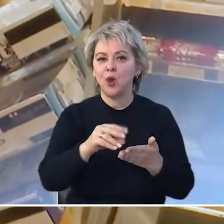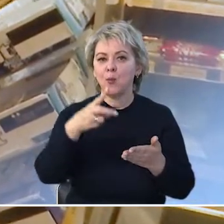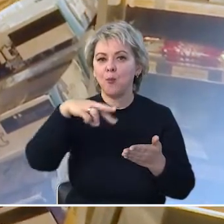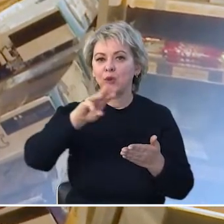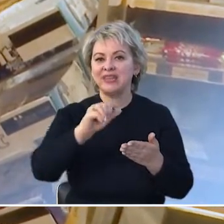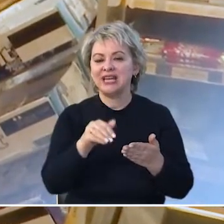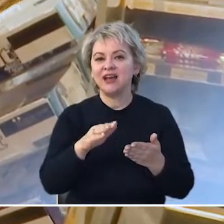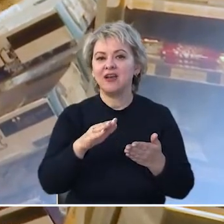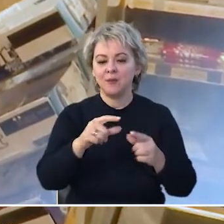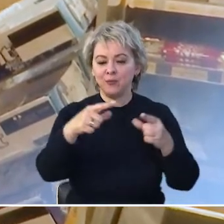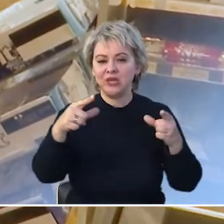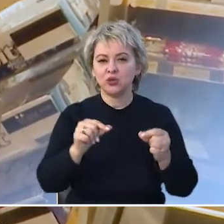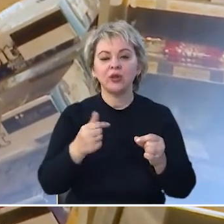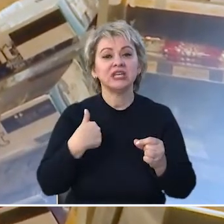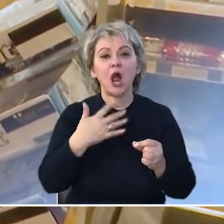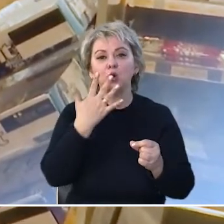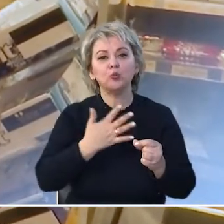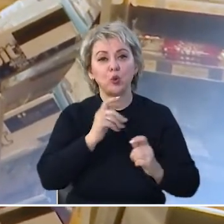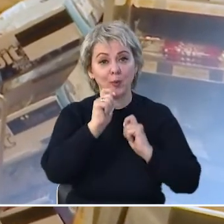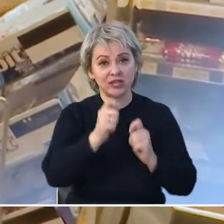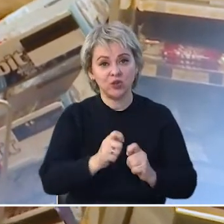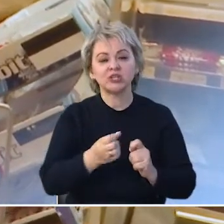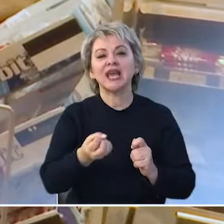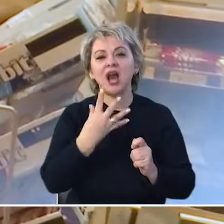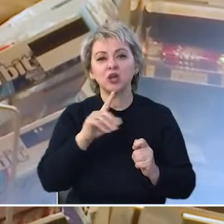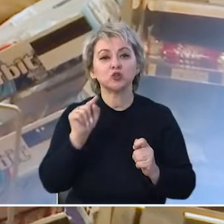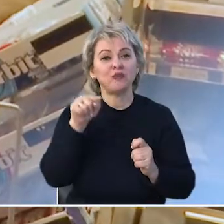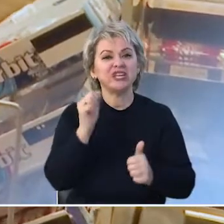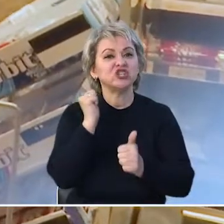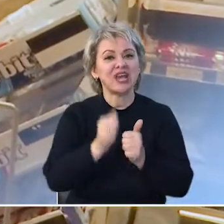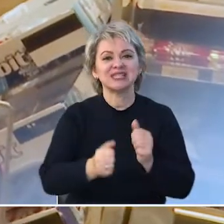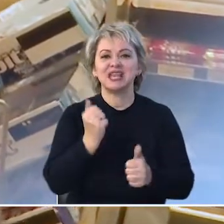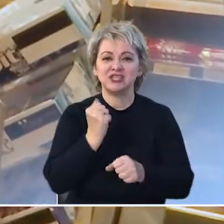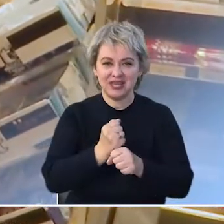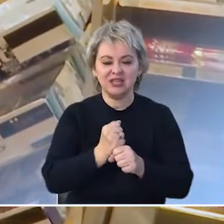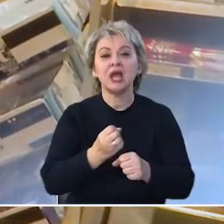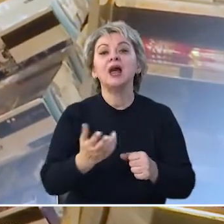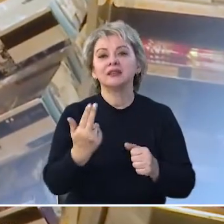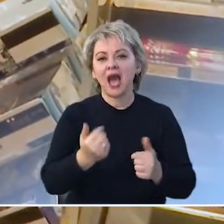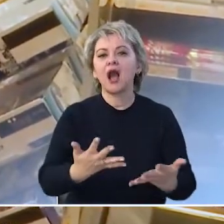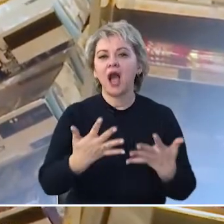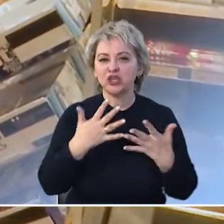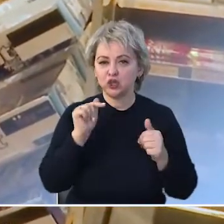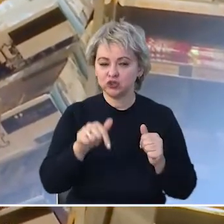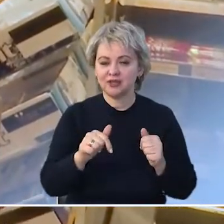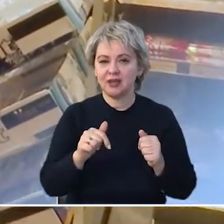модельку BMW. Я люблю подарочки, и хорошо, что вы их часто делаете. Да,